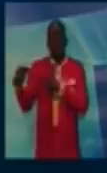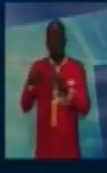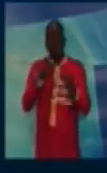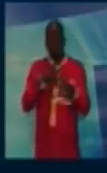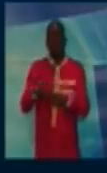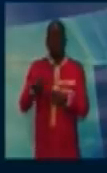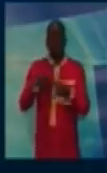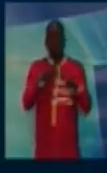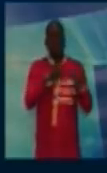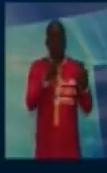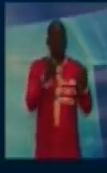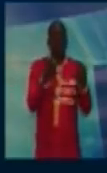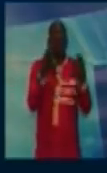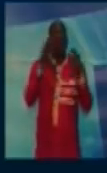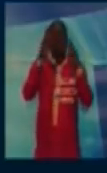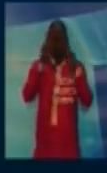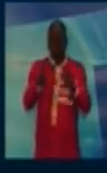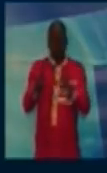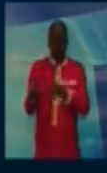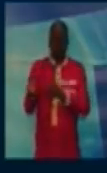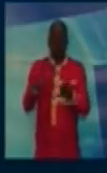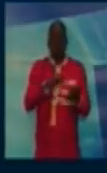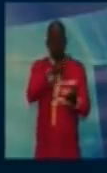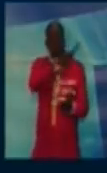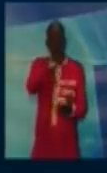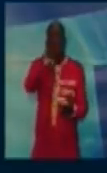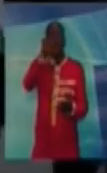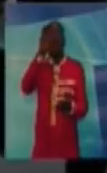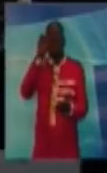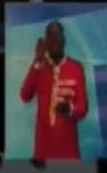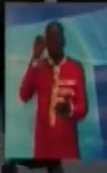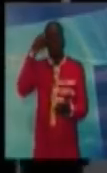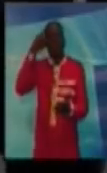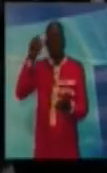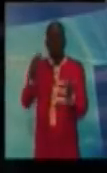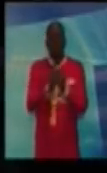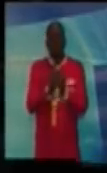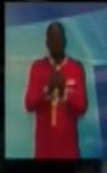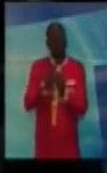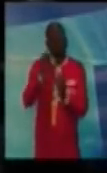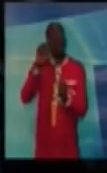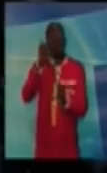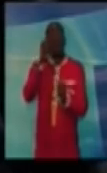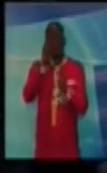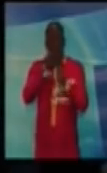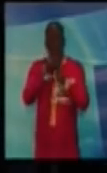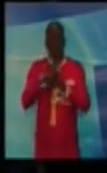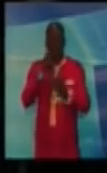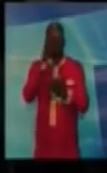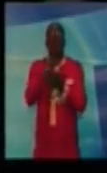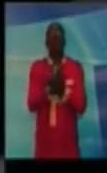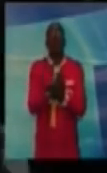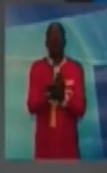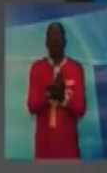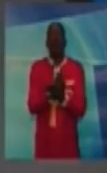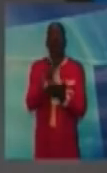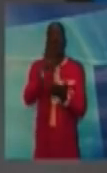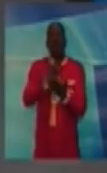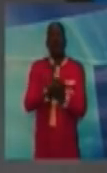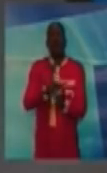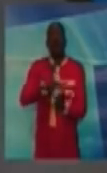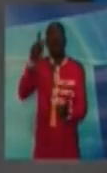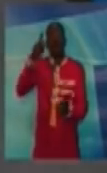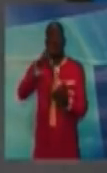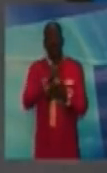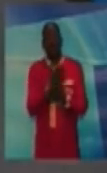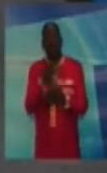différents quand j'ai demandé combien de personnes allaient mourir. 150, m'a-t-on répondu. Alors 10 minutes avant la frappe, je l'ai stoppé. Ces tensions grandissantes entre